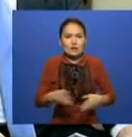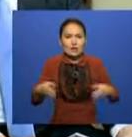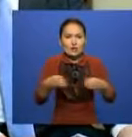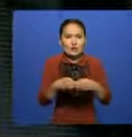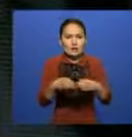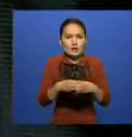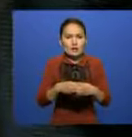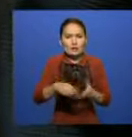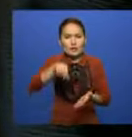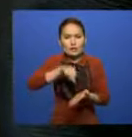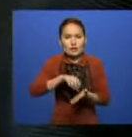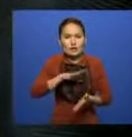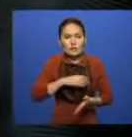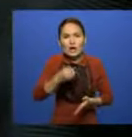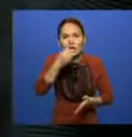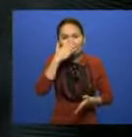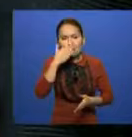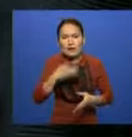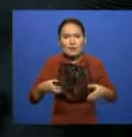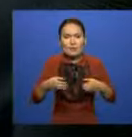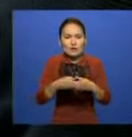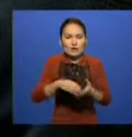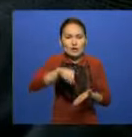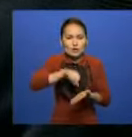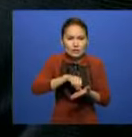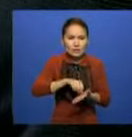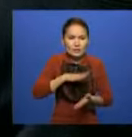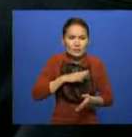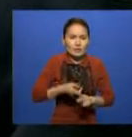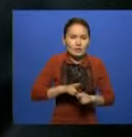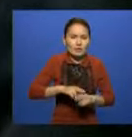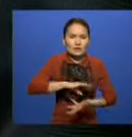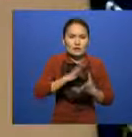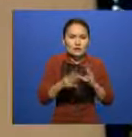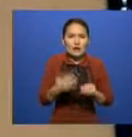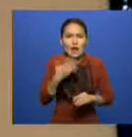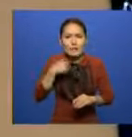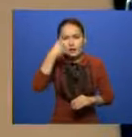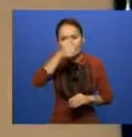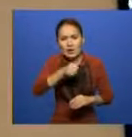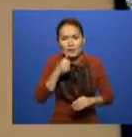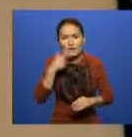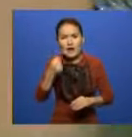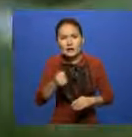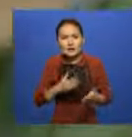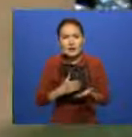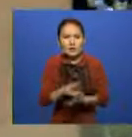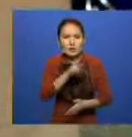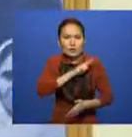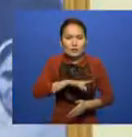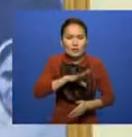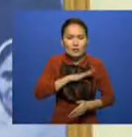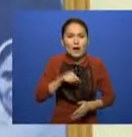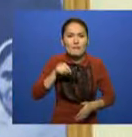шығысқа аттандырады. Жапон милитаристері сөзсіз дүзе бүккеннен кейін де майдангерлер 5 жылдай әскери қызметте болады. Туған ауылына